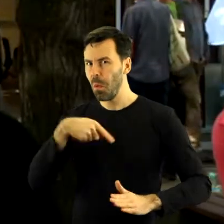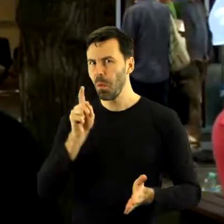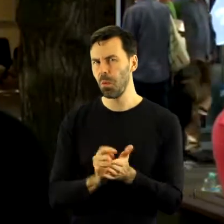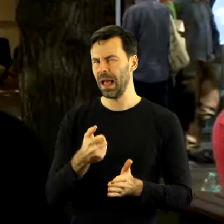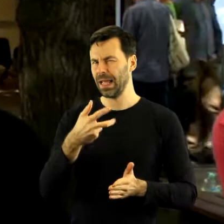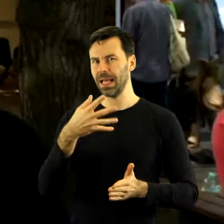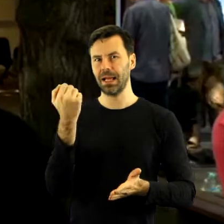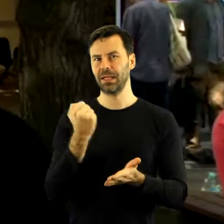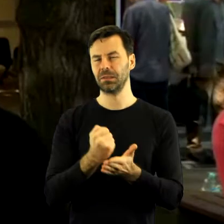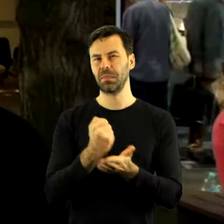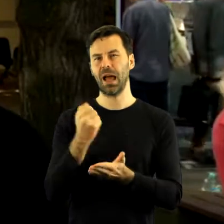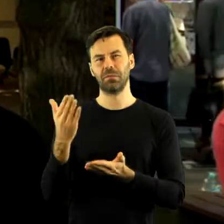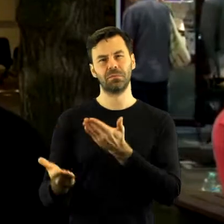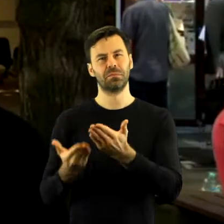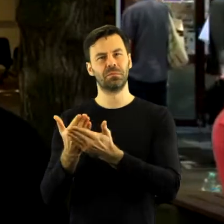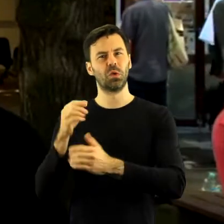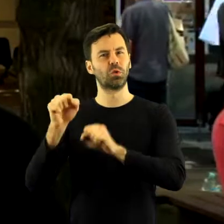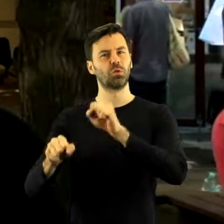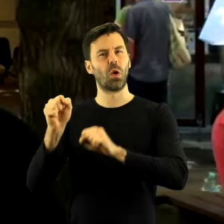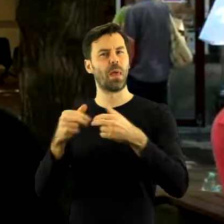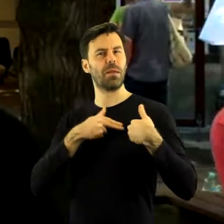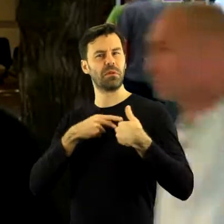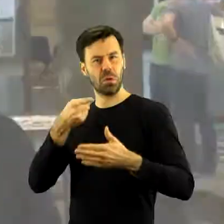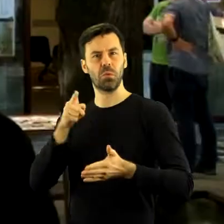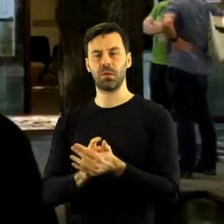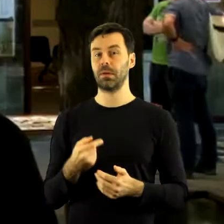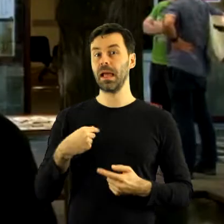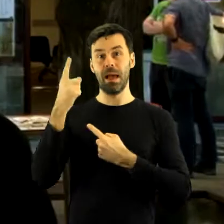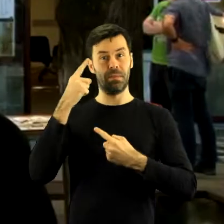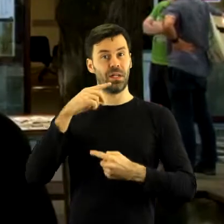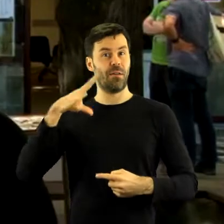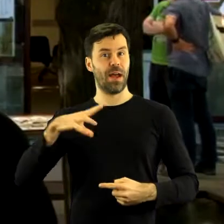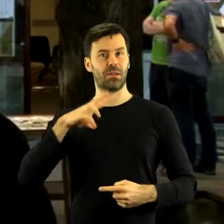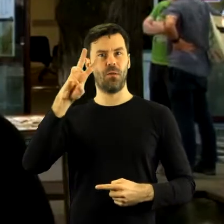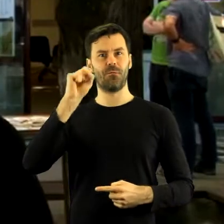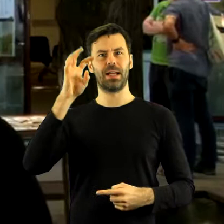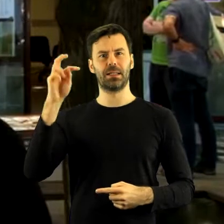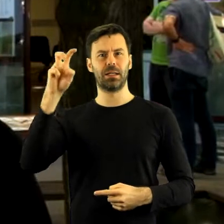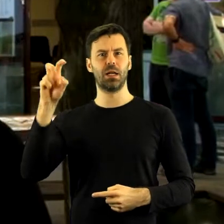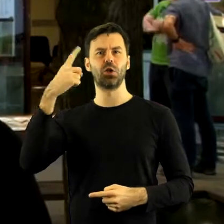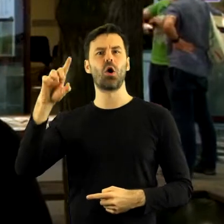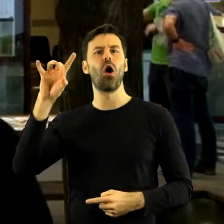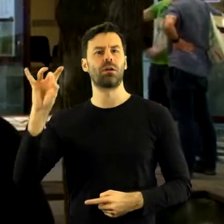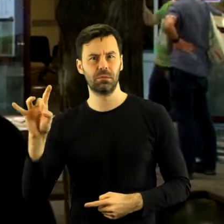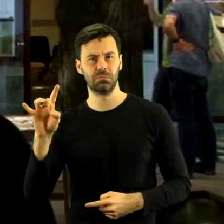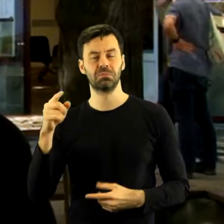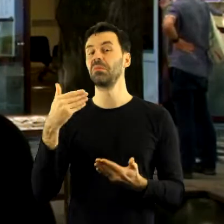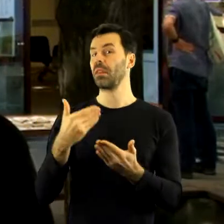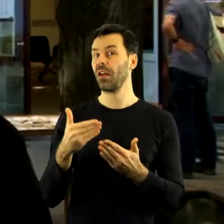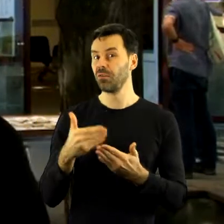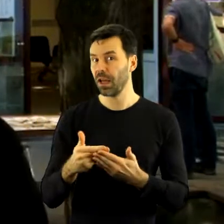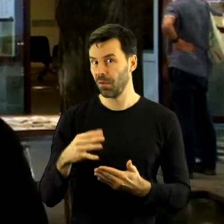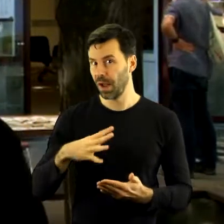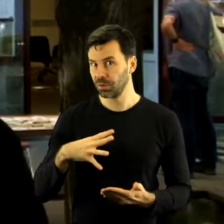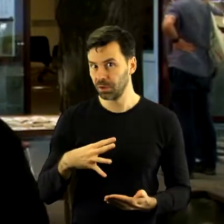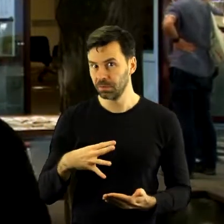spraw wygranych przed sądem administracyjnym. Uważam, że warto być watchdogiem chociażby dlatego,